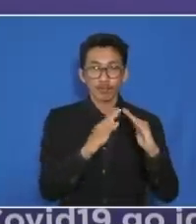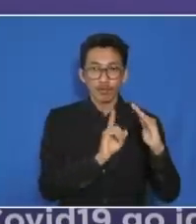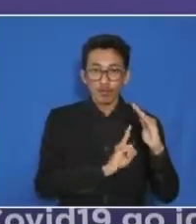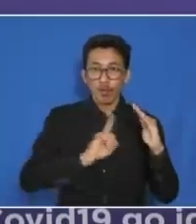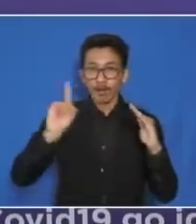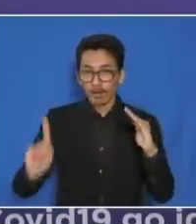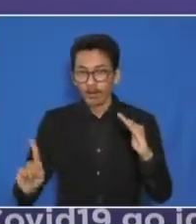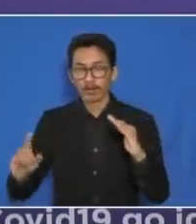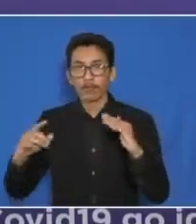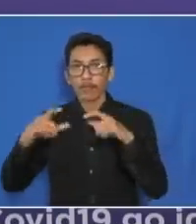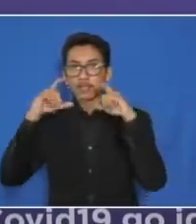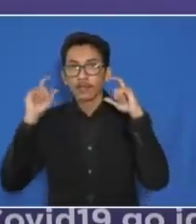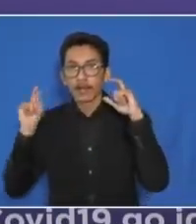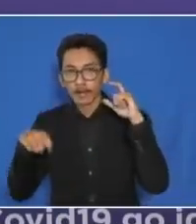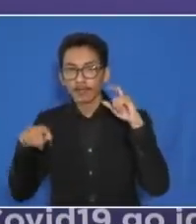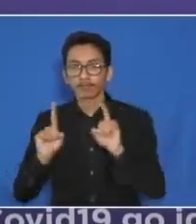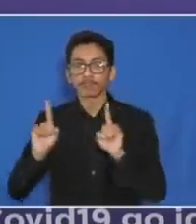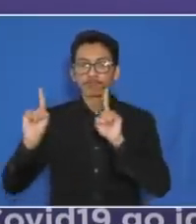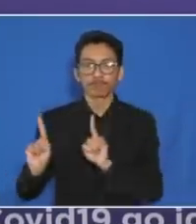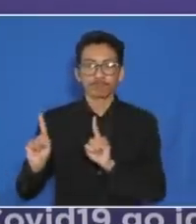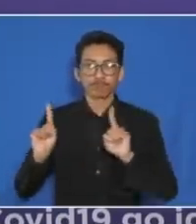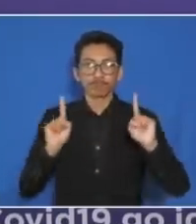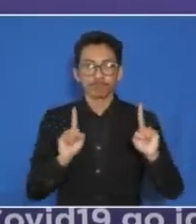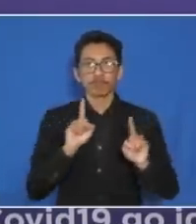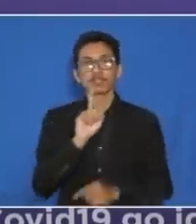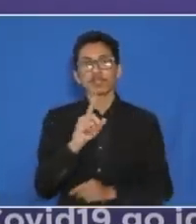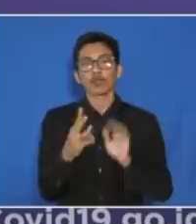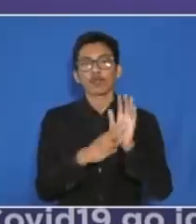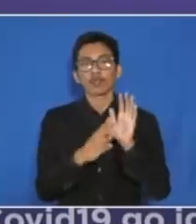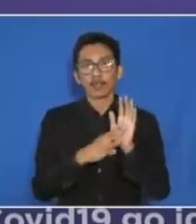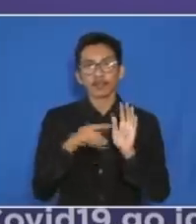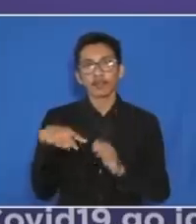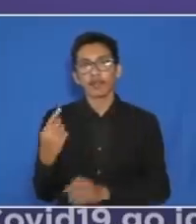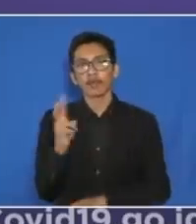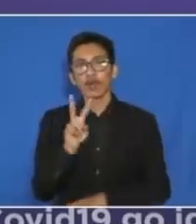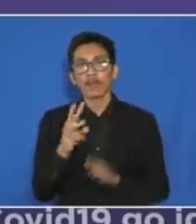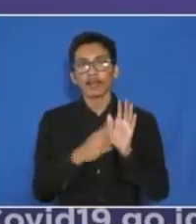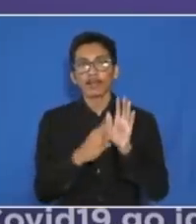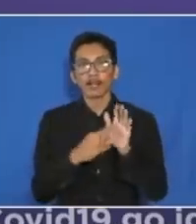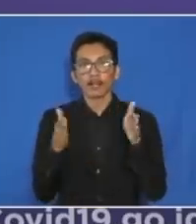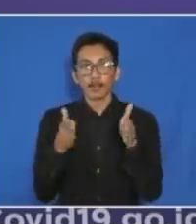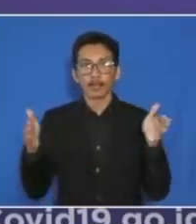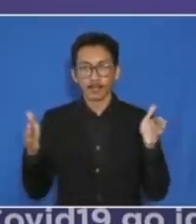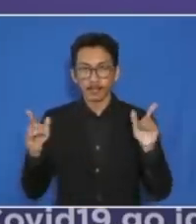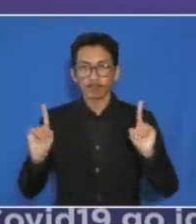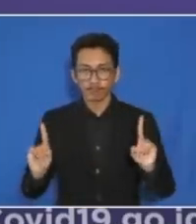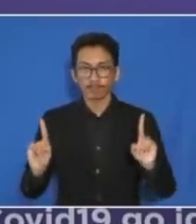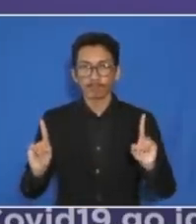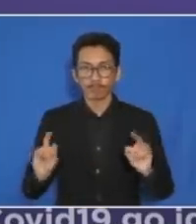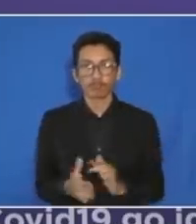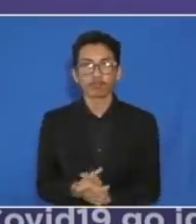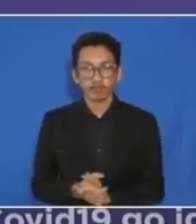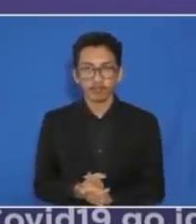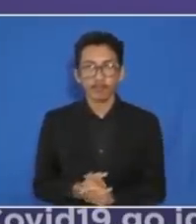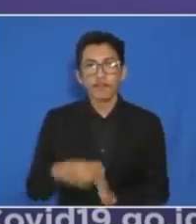kemudian kita harus jaga jarak aman 1-2 meter ga Hai belajar dan bekerja